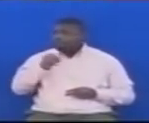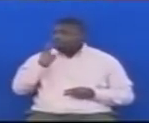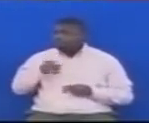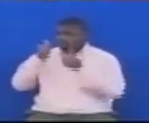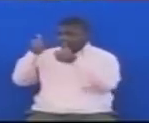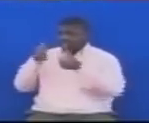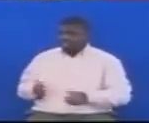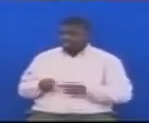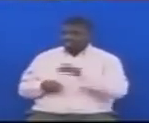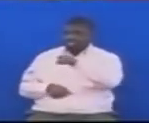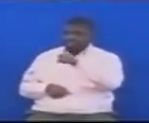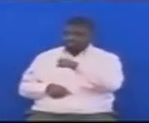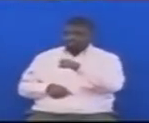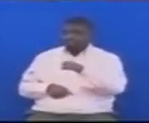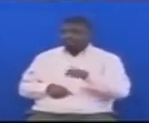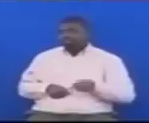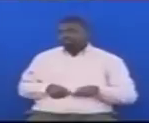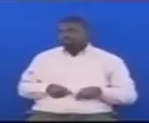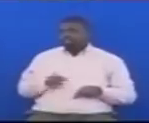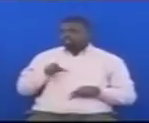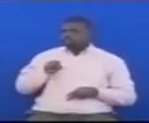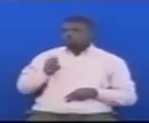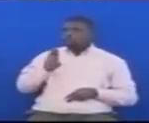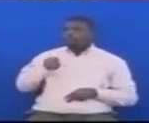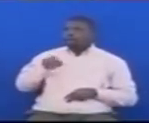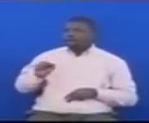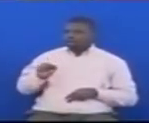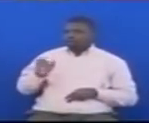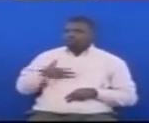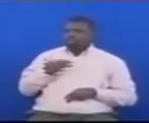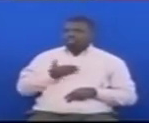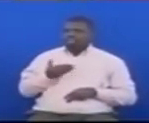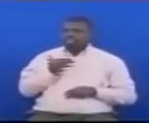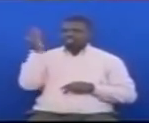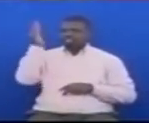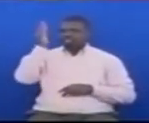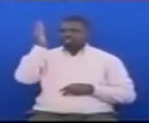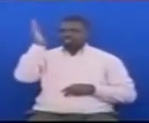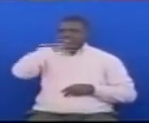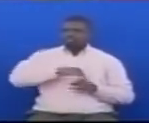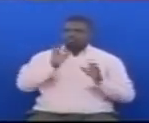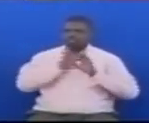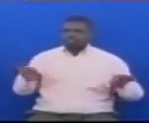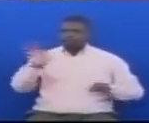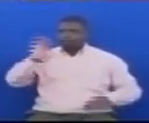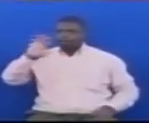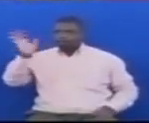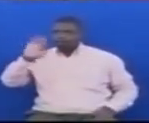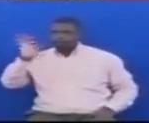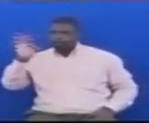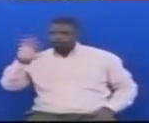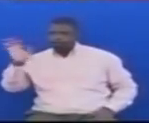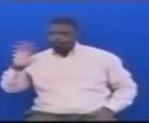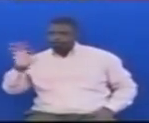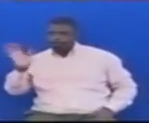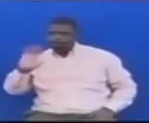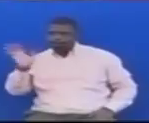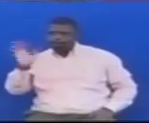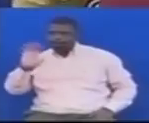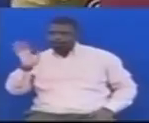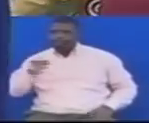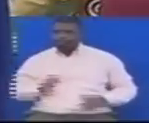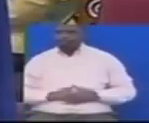mipaka ya Tanzania, ndivyo ambavyo tunahitimisha awamu hii ya asubuhi